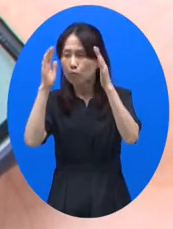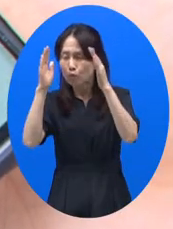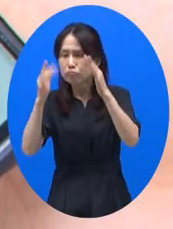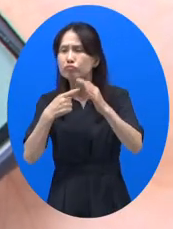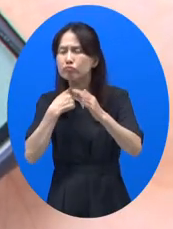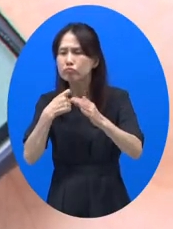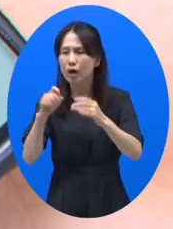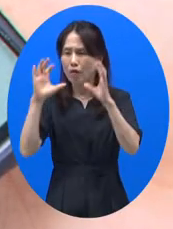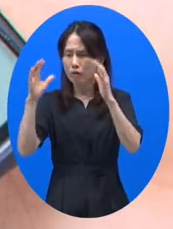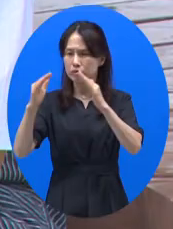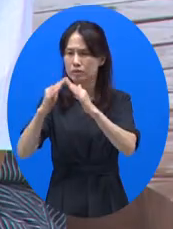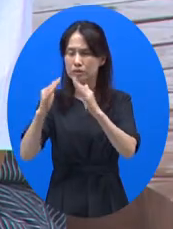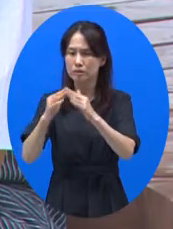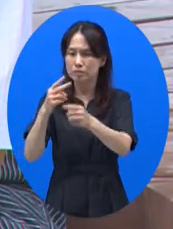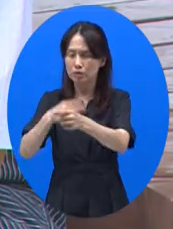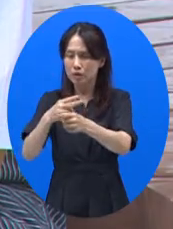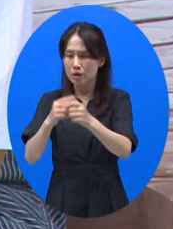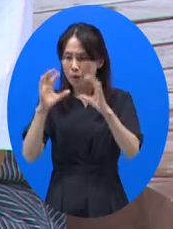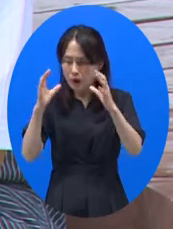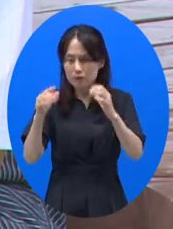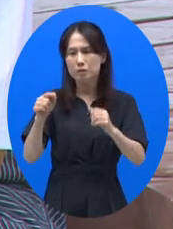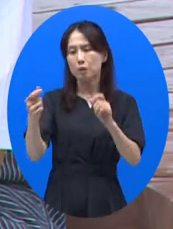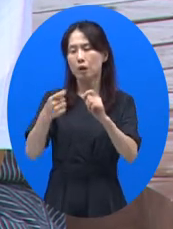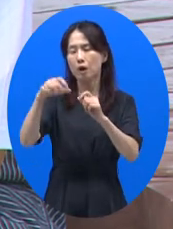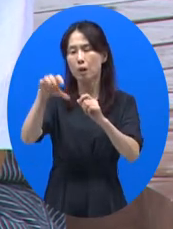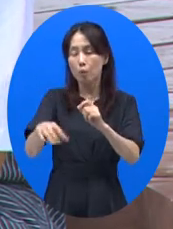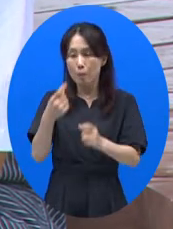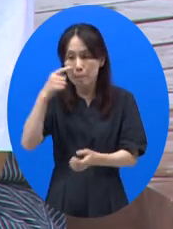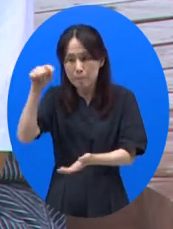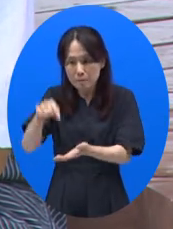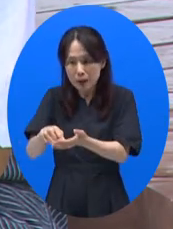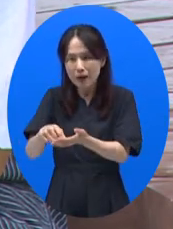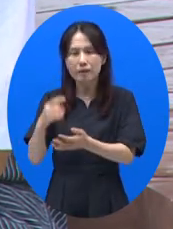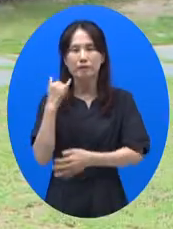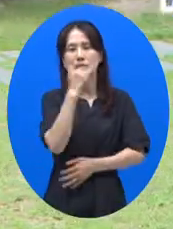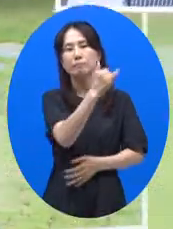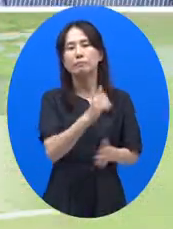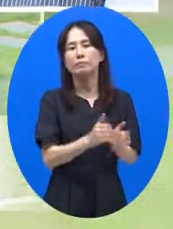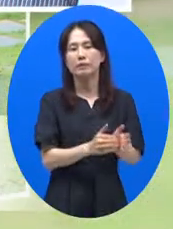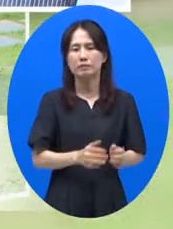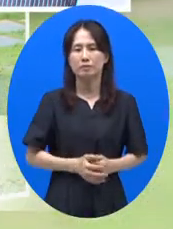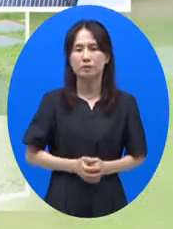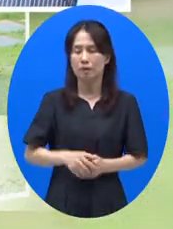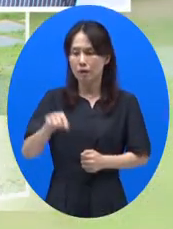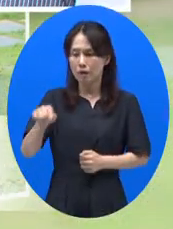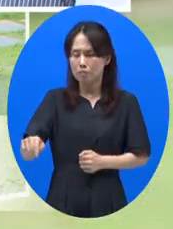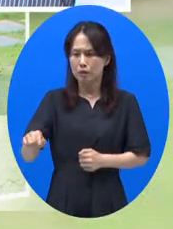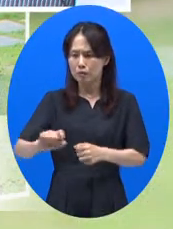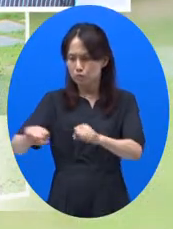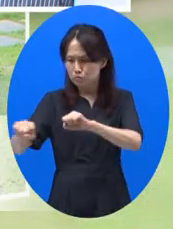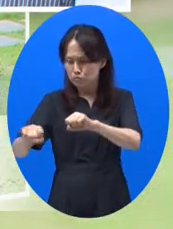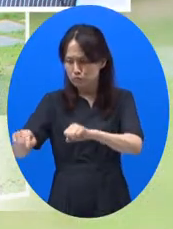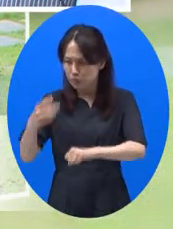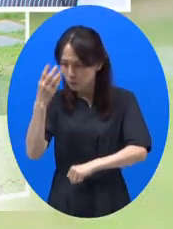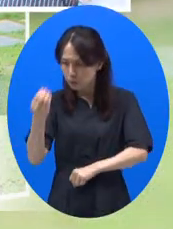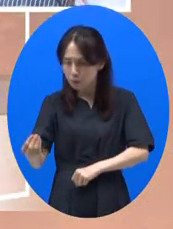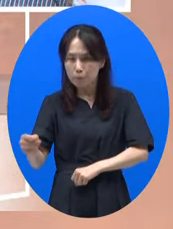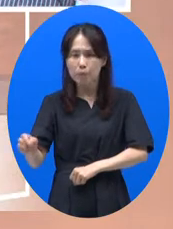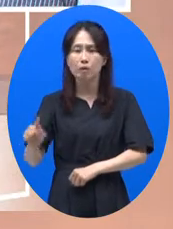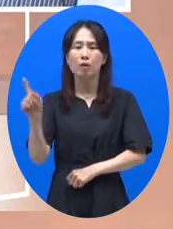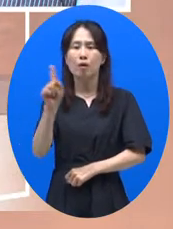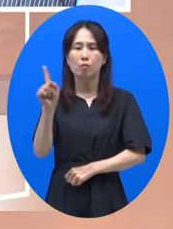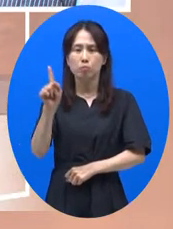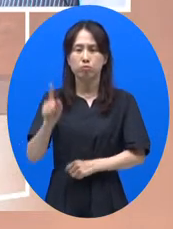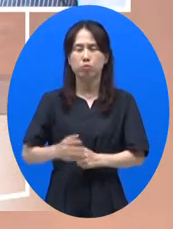선생님과 아이들이 근처 정작 아래서 발견해 센터로 신고한 겁니다 파다 게 뭐가 꿈터 거리는 게 있어서 봤더니 터